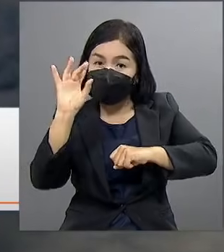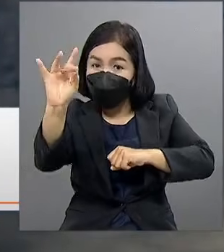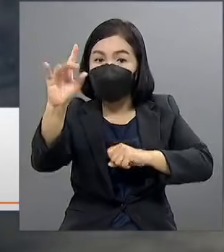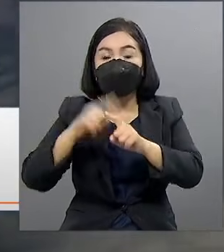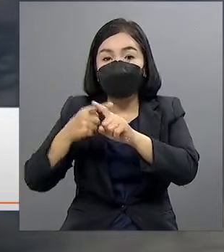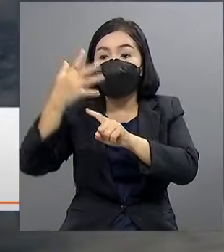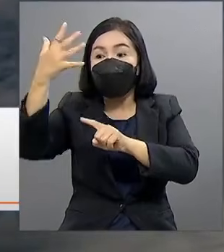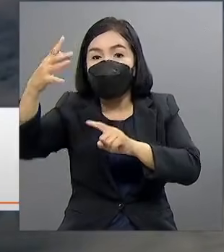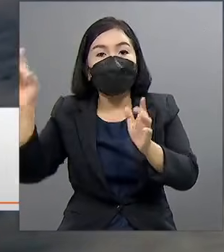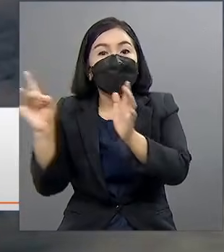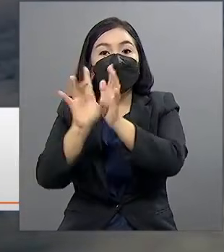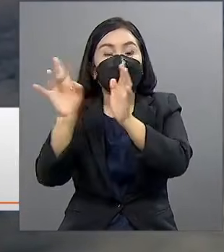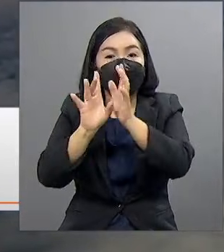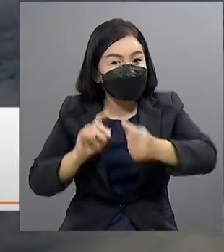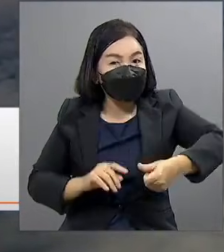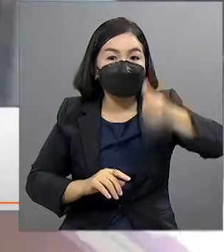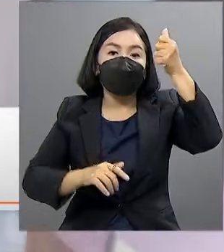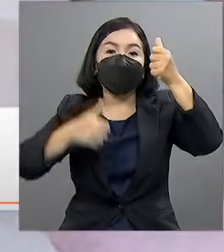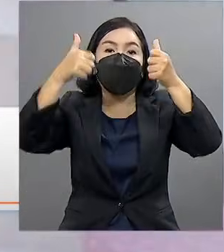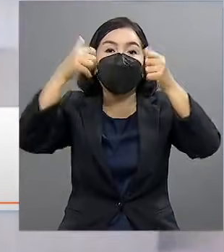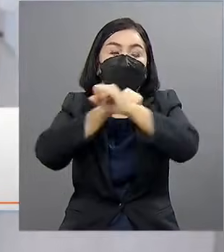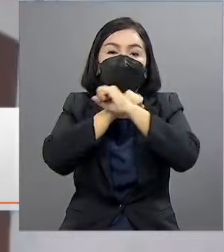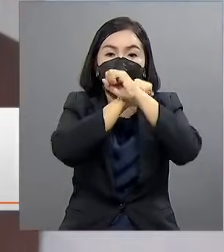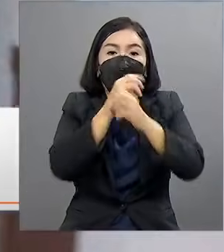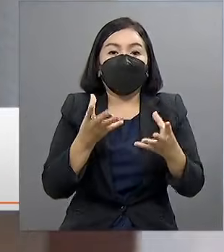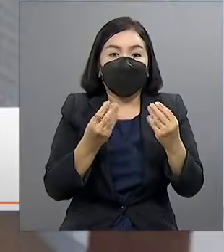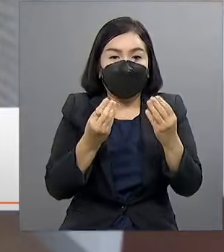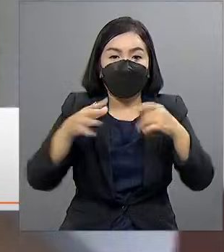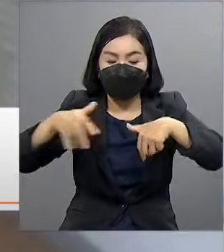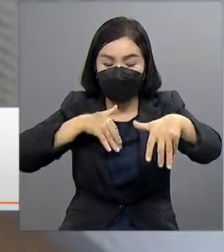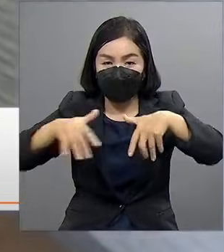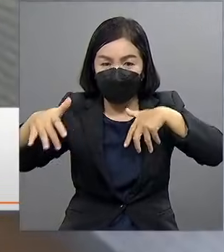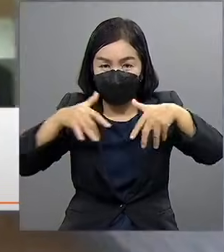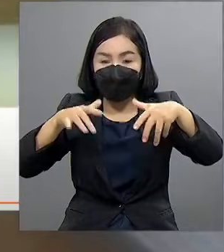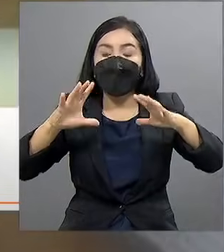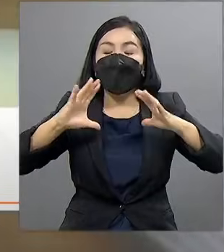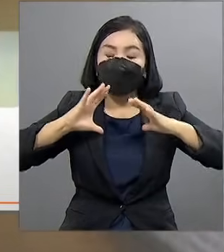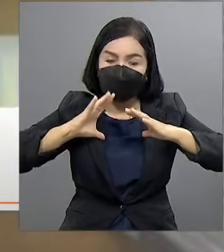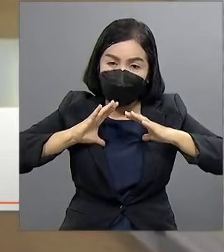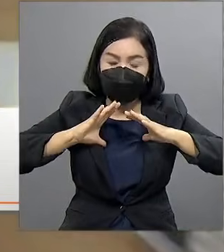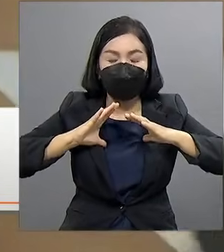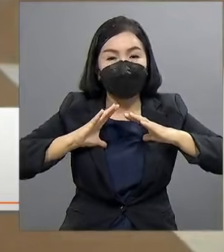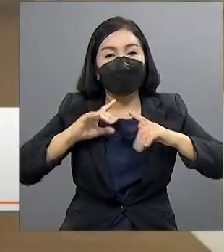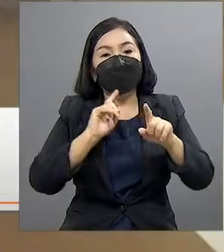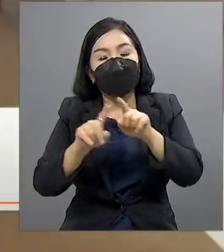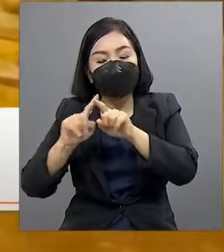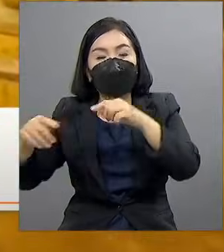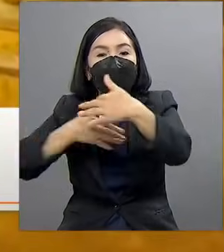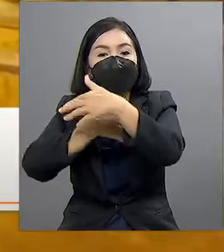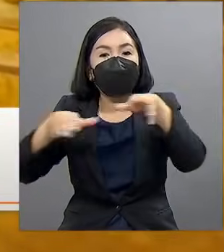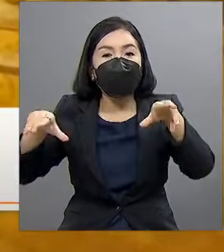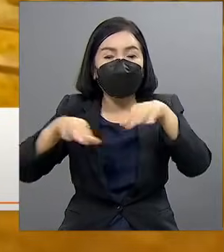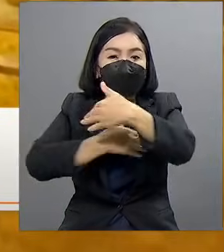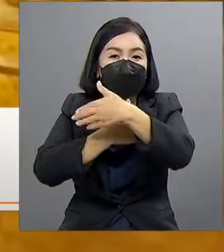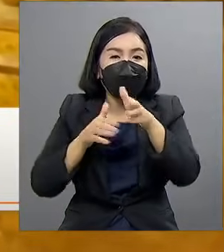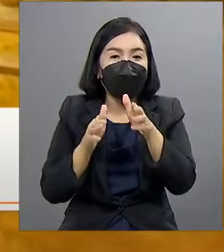นะได้ภายนอกจากมุมสวนบรรยากาศร่มรื่นให้พักผ่อนยังมีห้องพิพิธภัณฑ์แอร์เย็นๆที่จัดแสดงเรื่อง